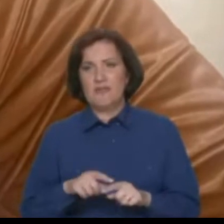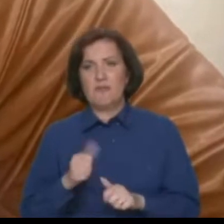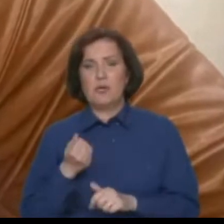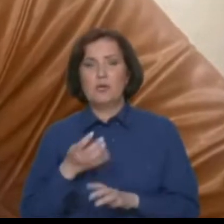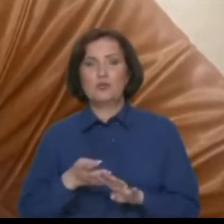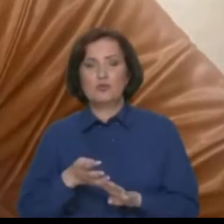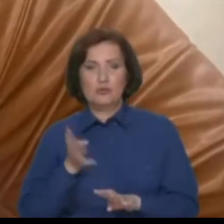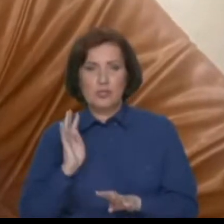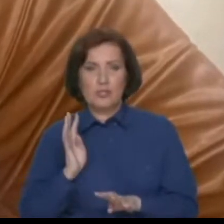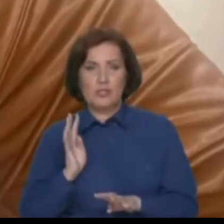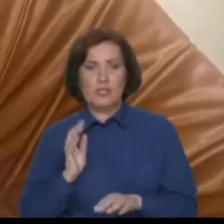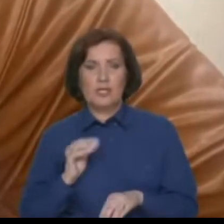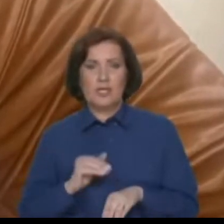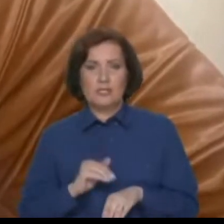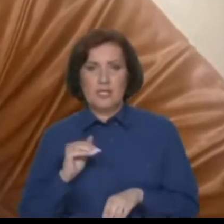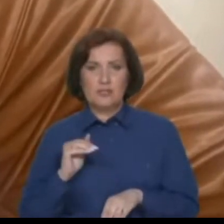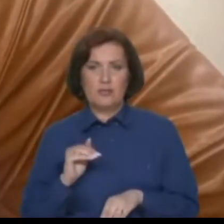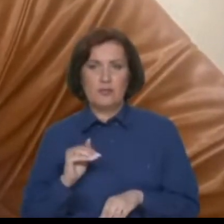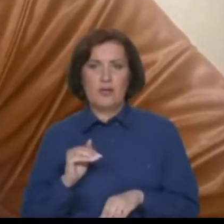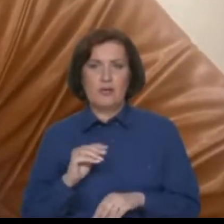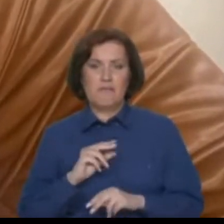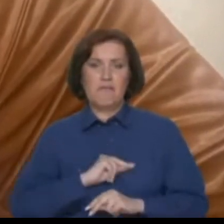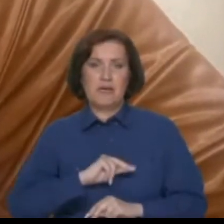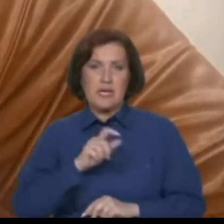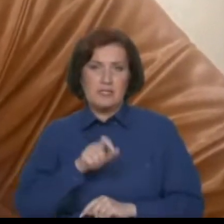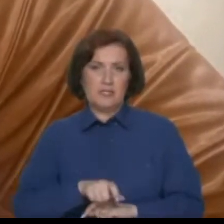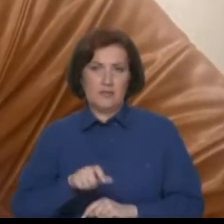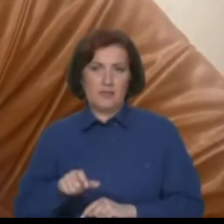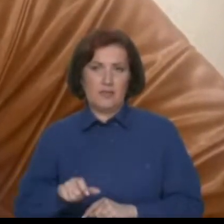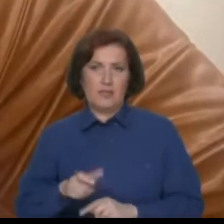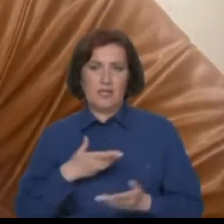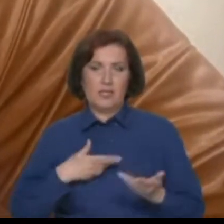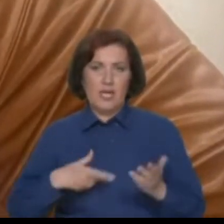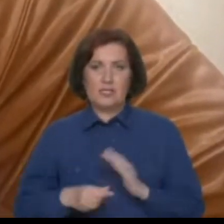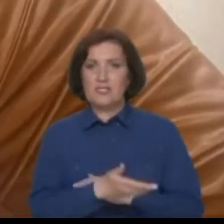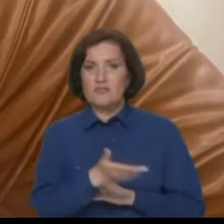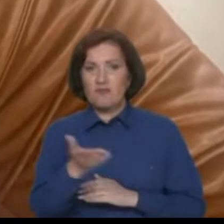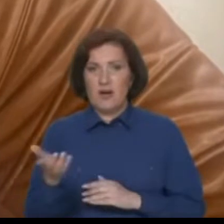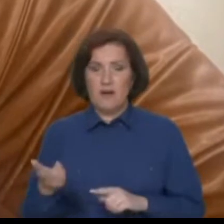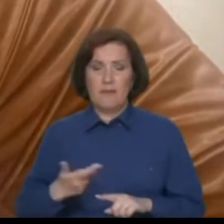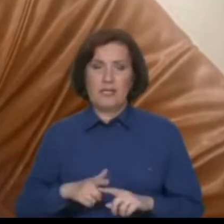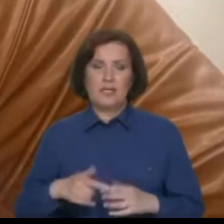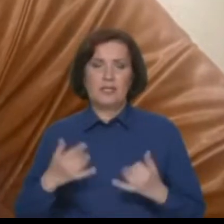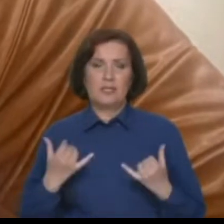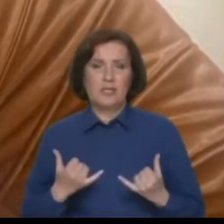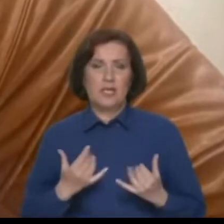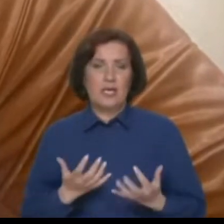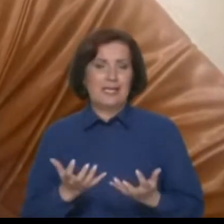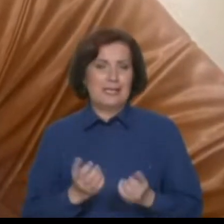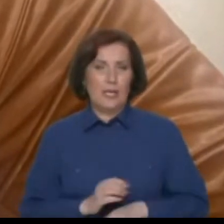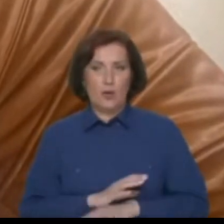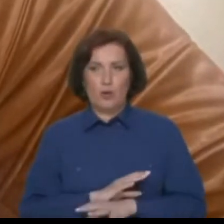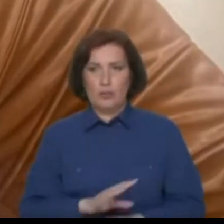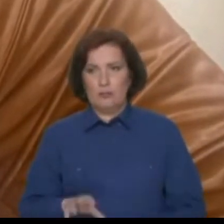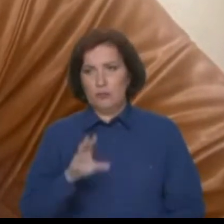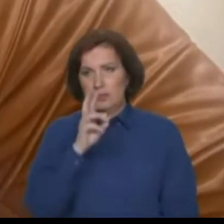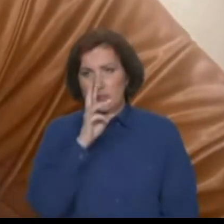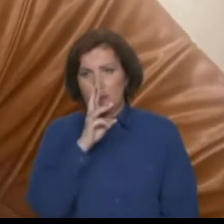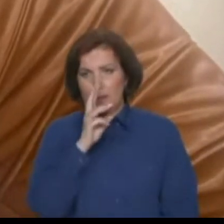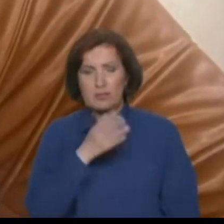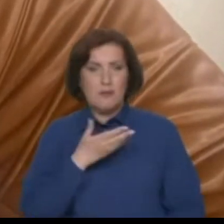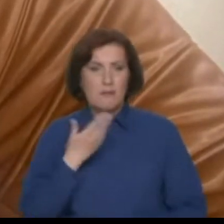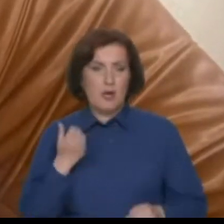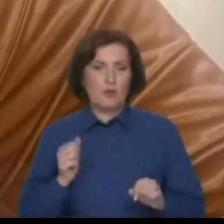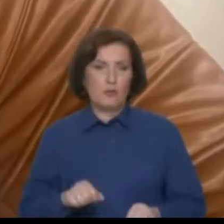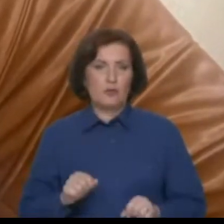чергу зачіпає працівників. Нас з вами, які сьогодні не отримують заробітну плату, не